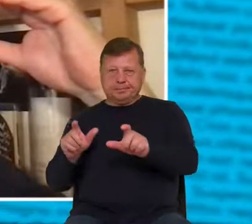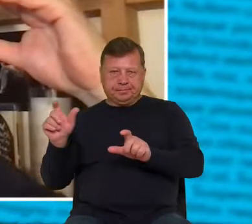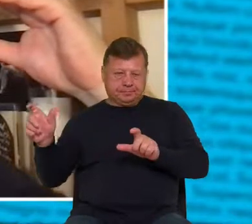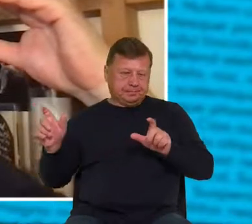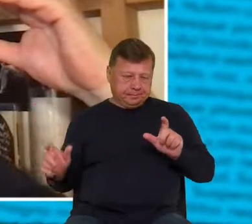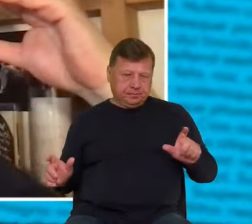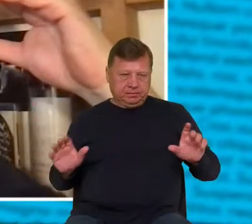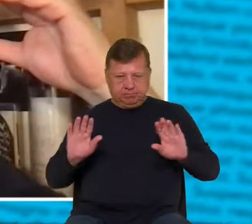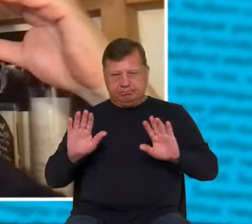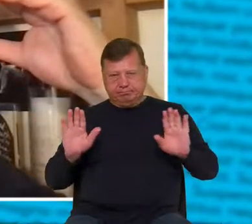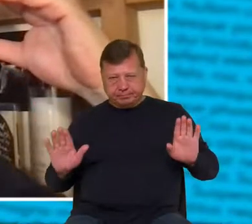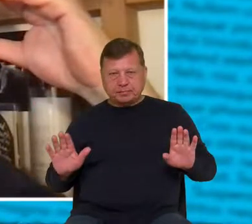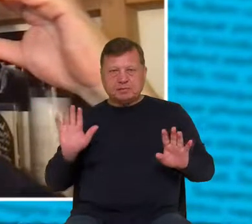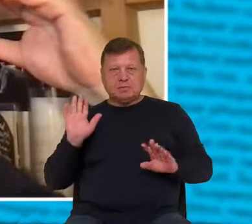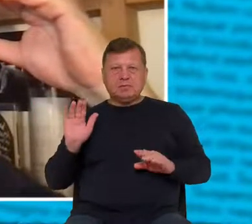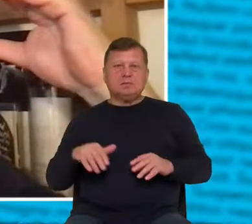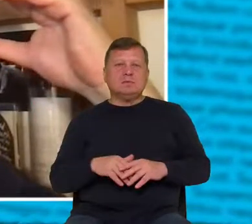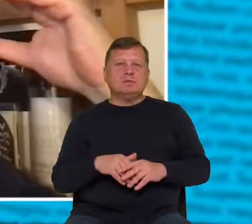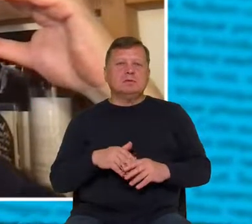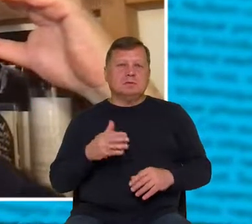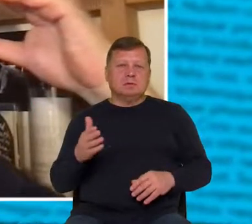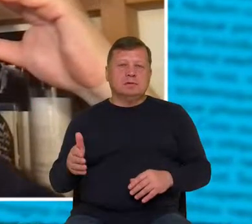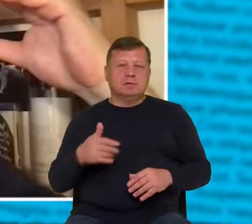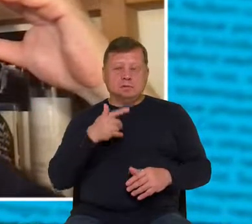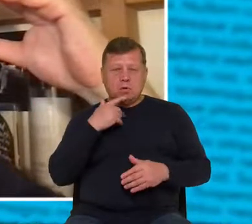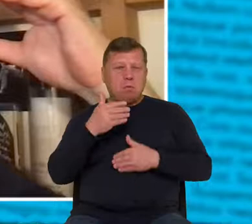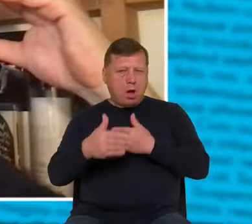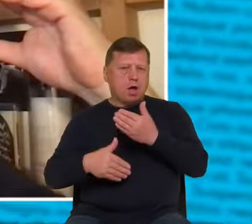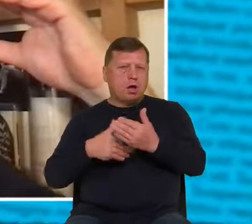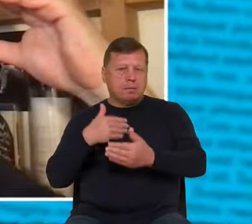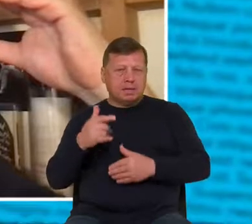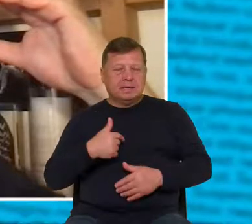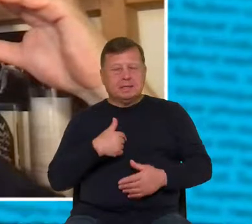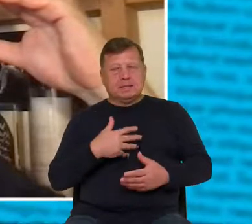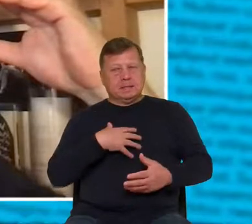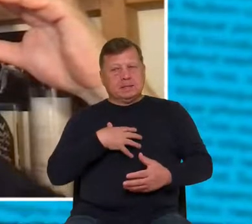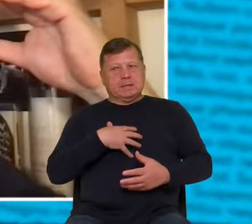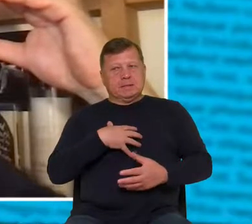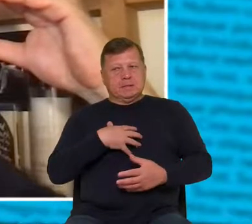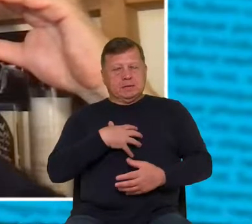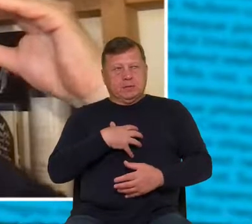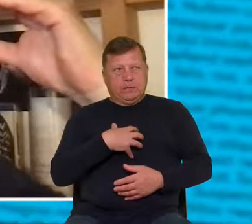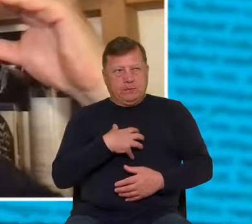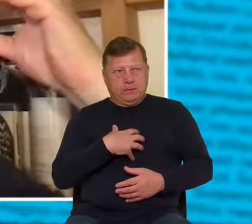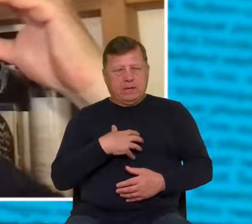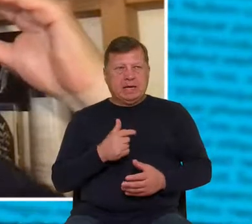później dopiero się pojawiły. Oczywiście był to proces często bolesny, zadając sobie pytania,